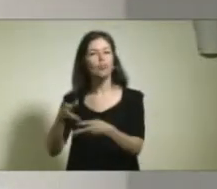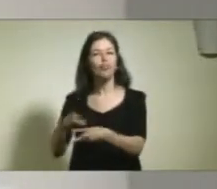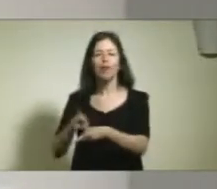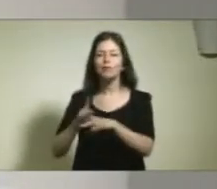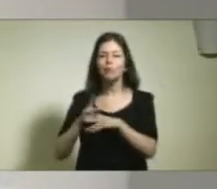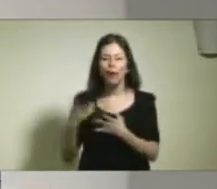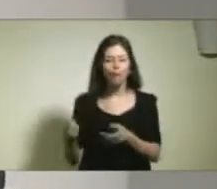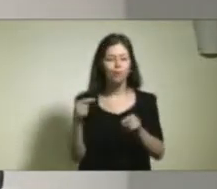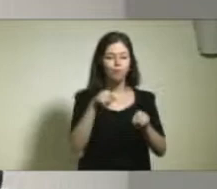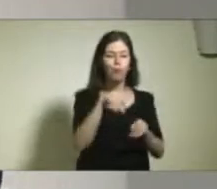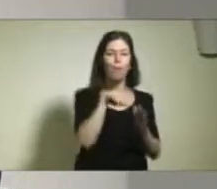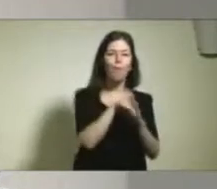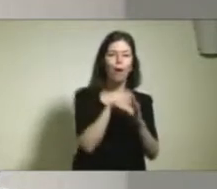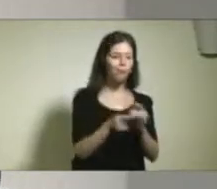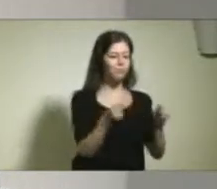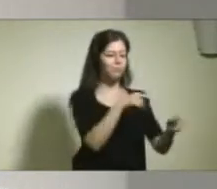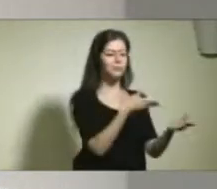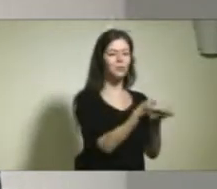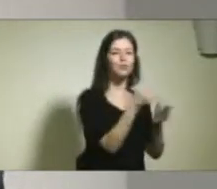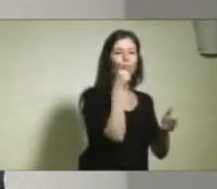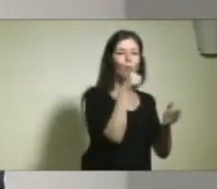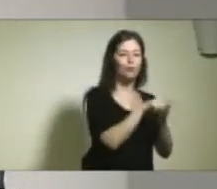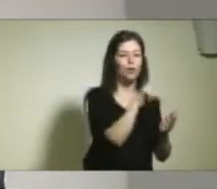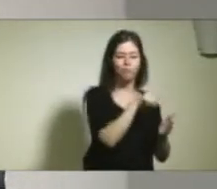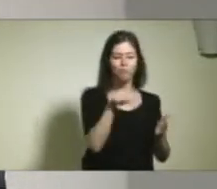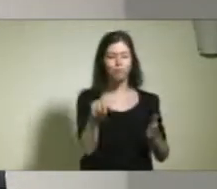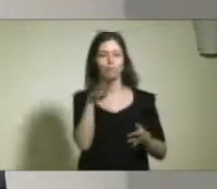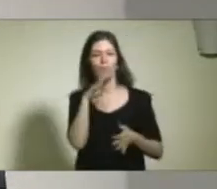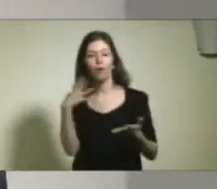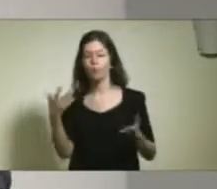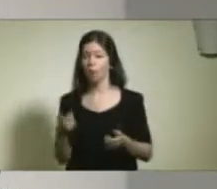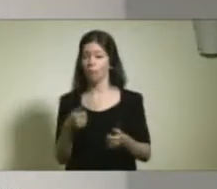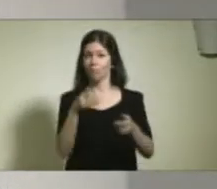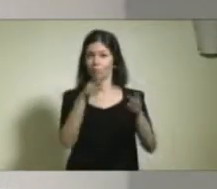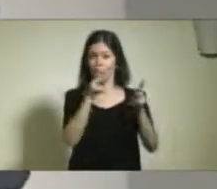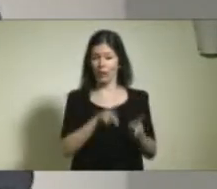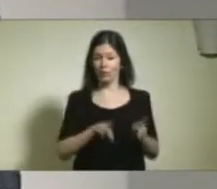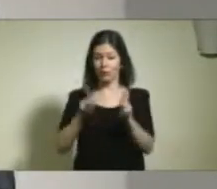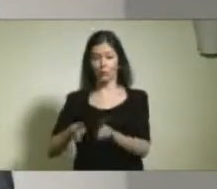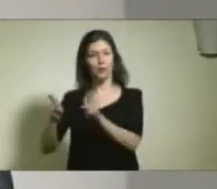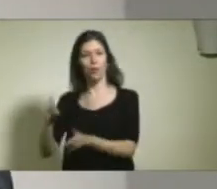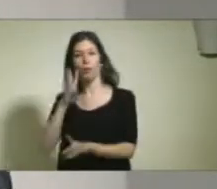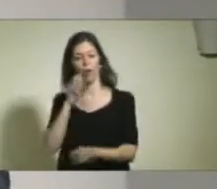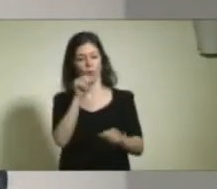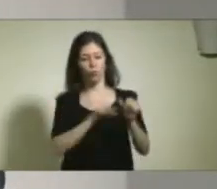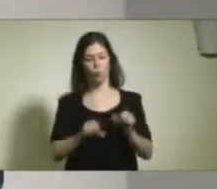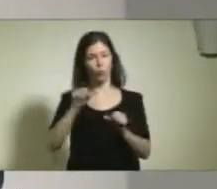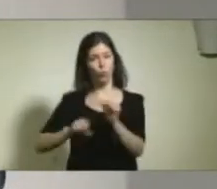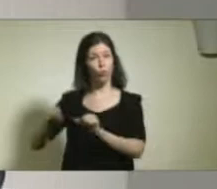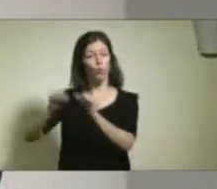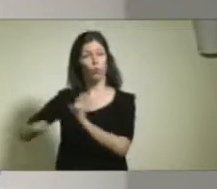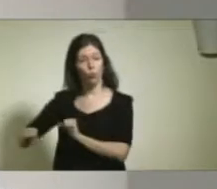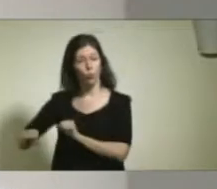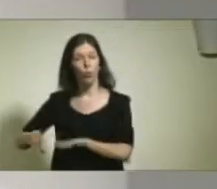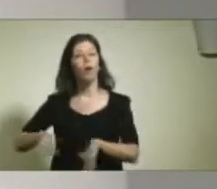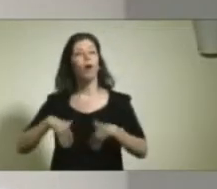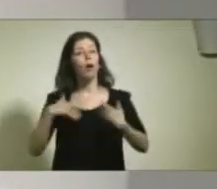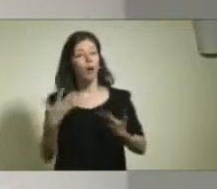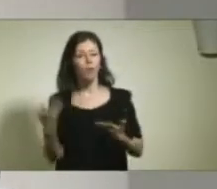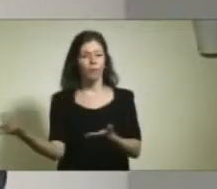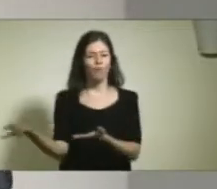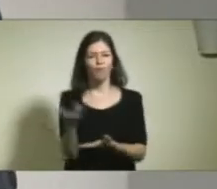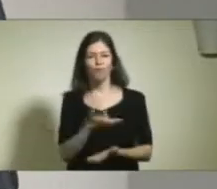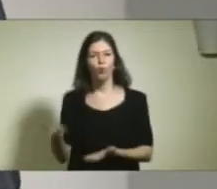les banques et le service postal. Donc, on va les avoir à tour de rôle et ensuite, on aura là un